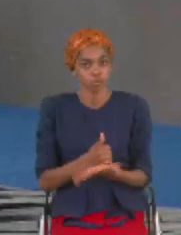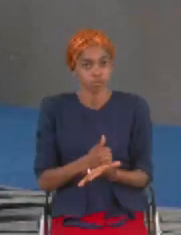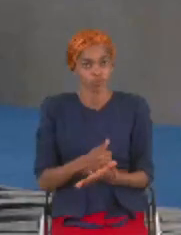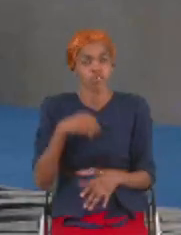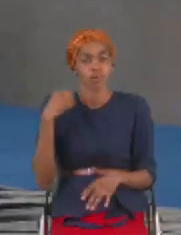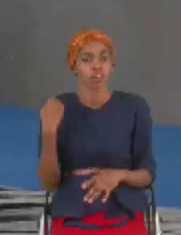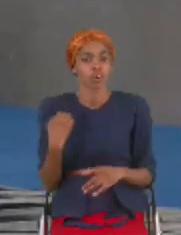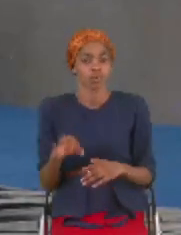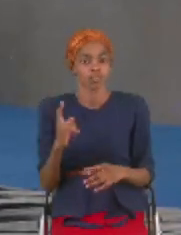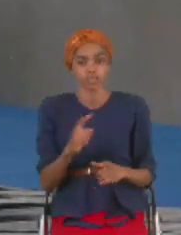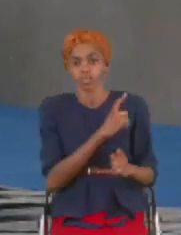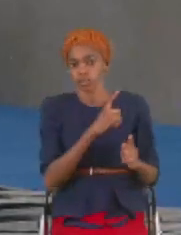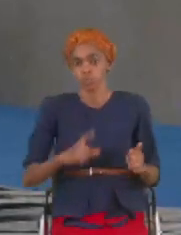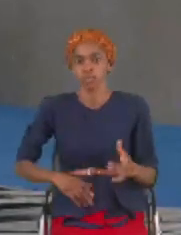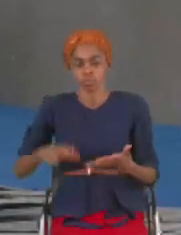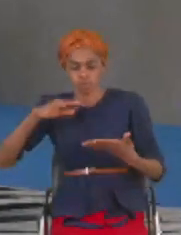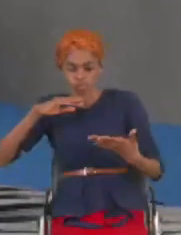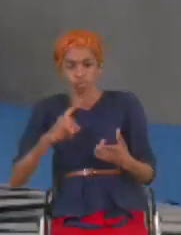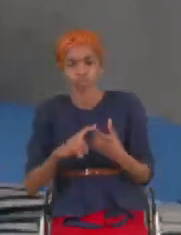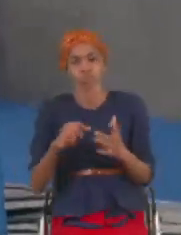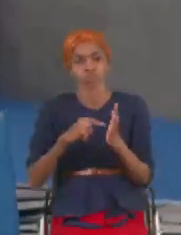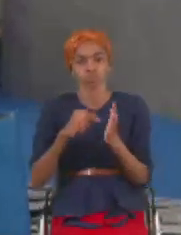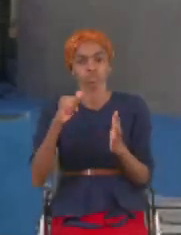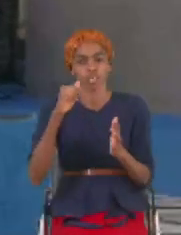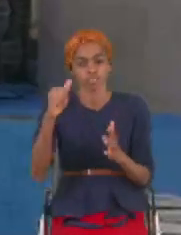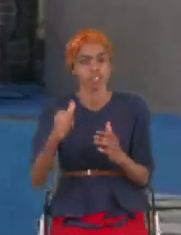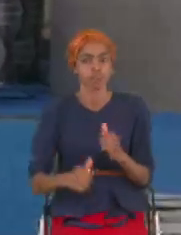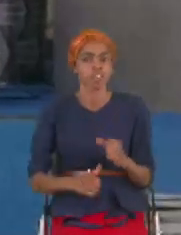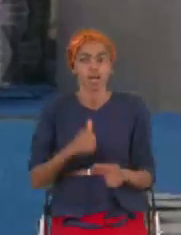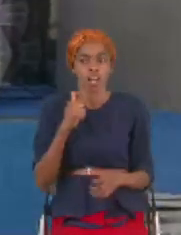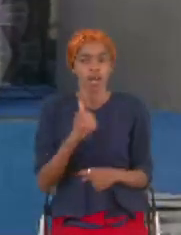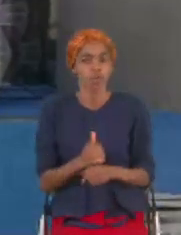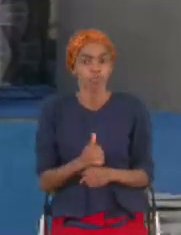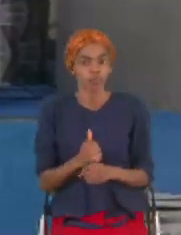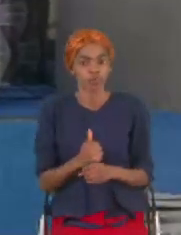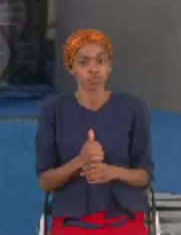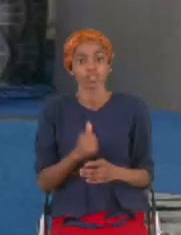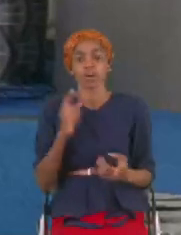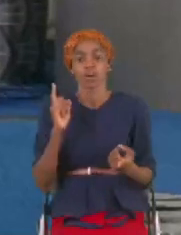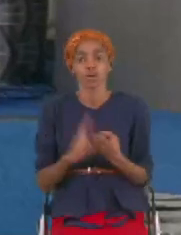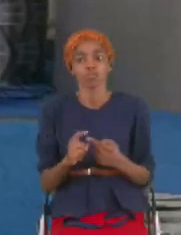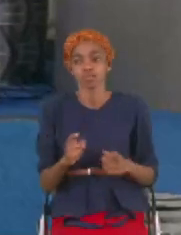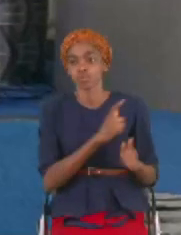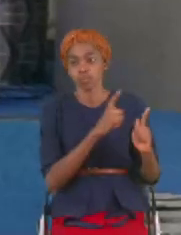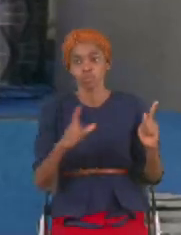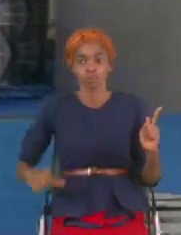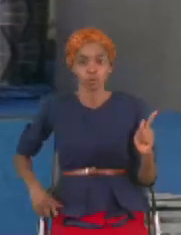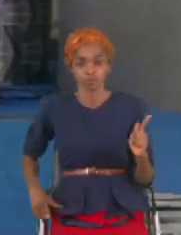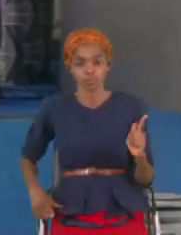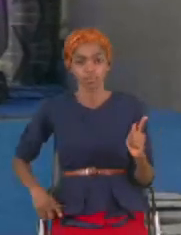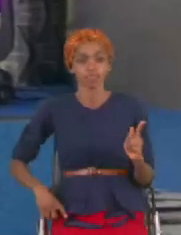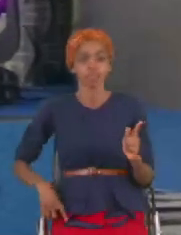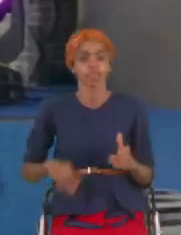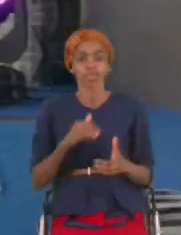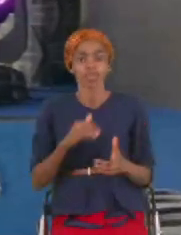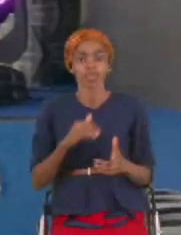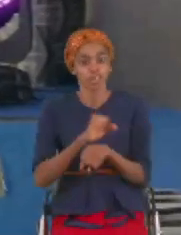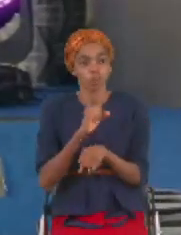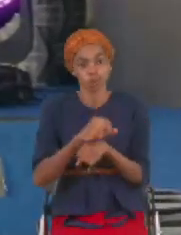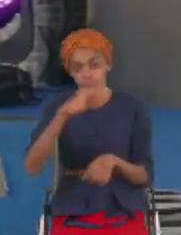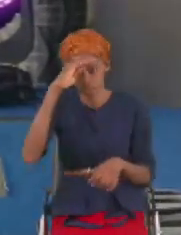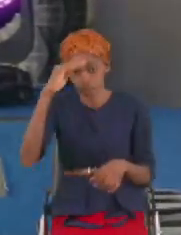éprouvée et fouace toi de te présenter devant dieu comme elle l'avait prouvé l ouvrier